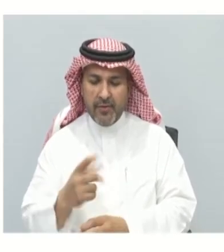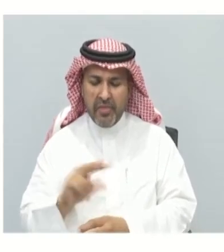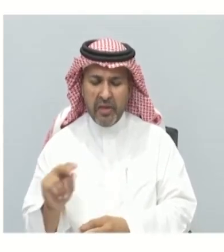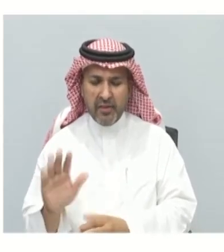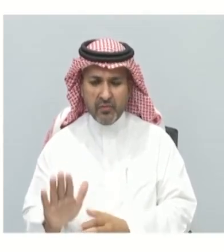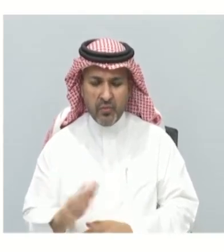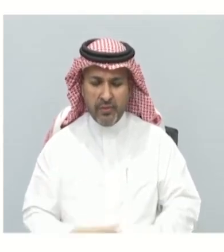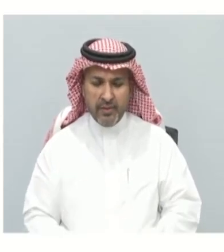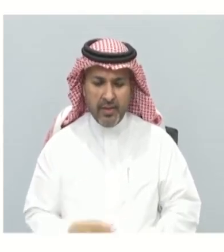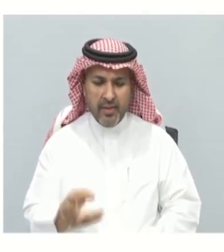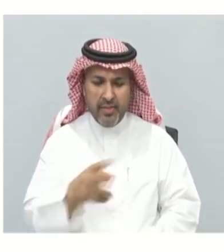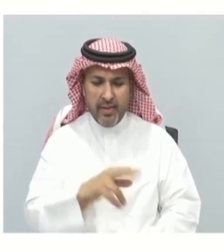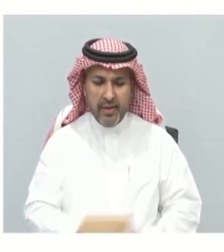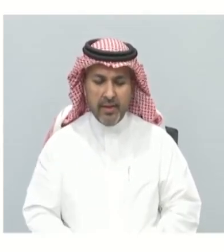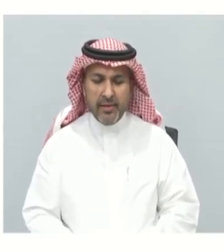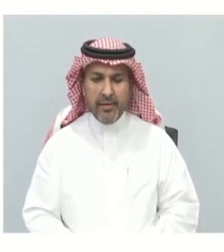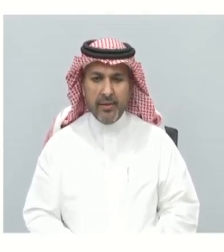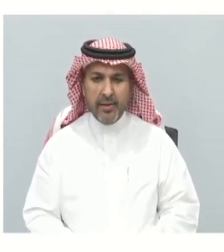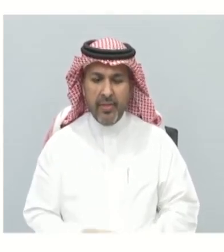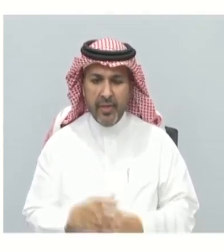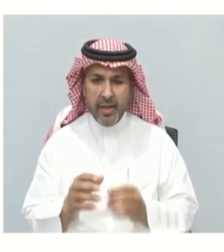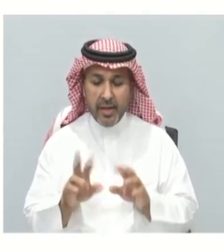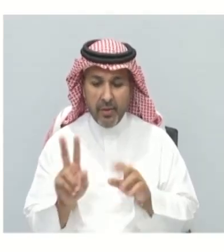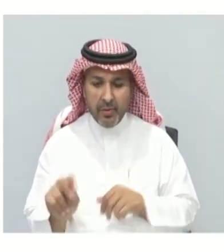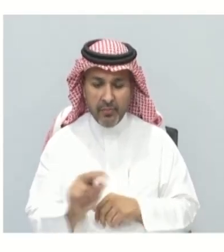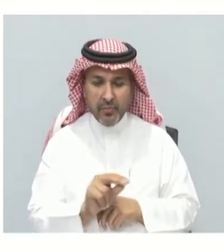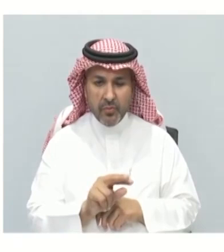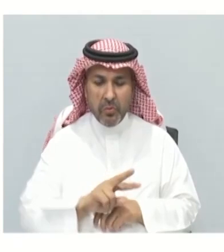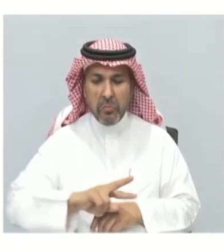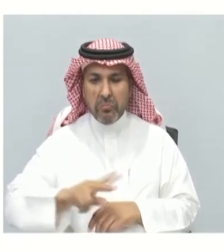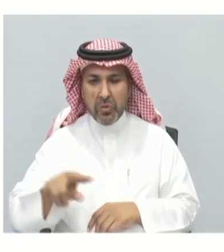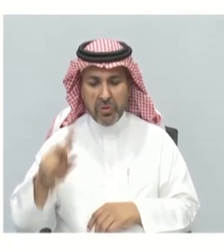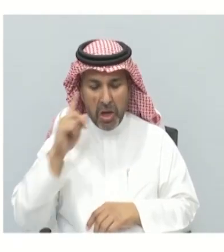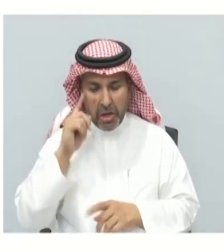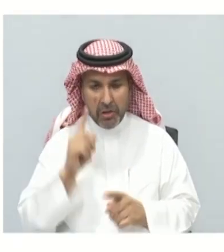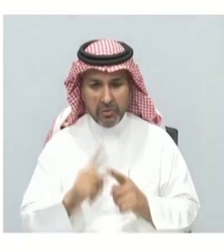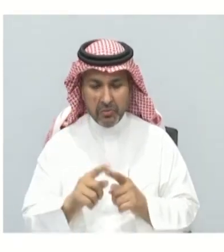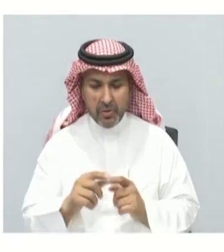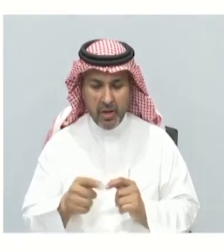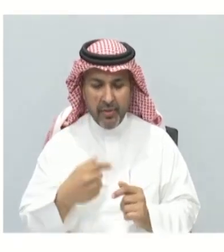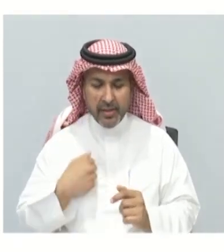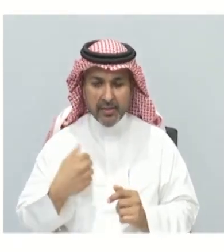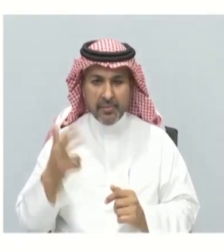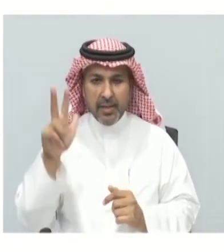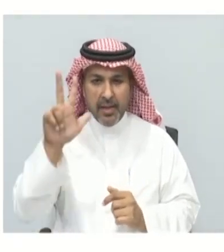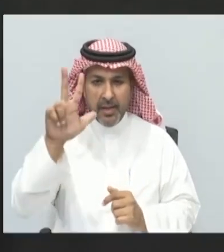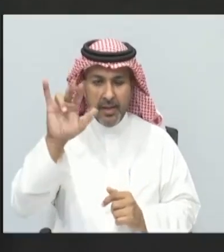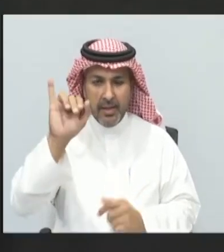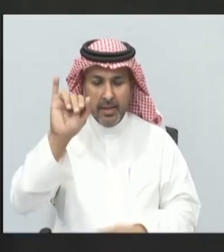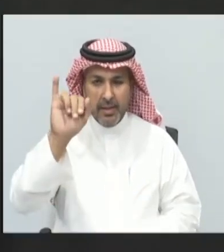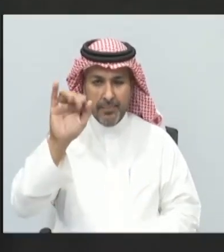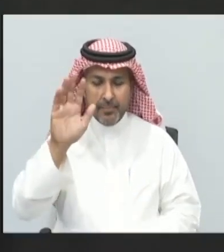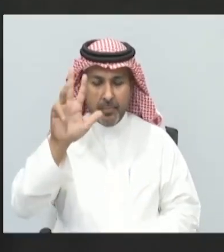المنتظمه الحركه المنتظمه ماذا تعني هي الحركه المتسارعه وهي عنوان الباب وارجع اقول الحركه